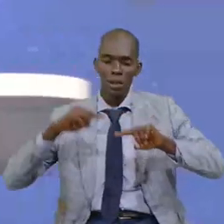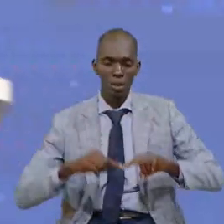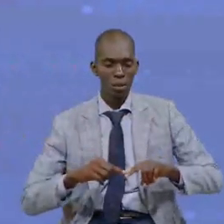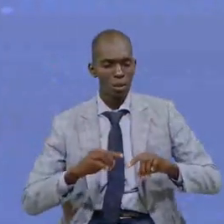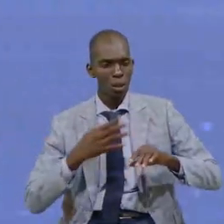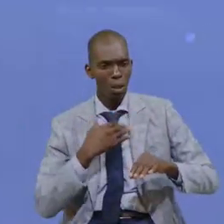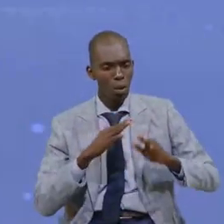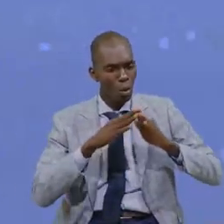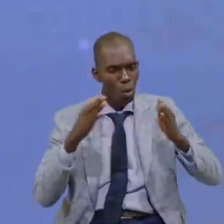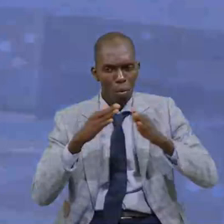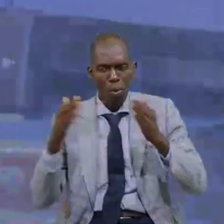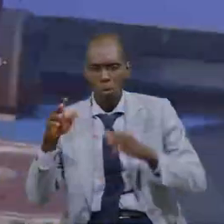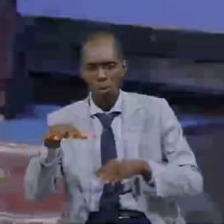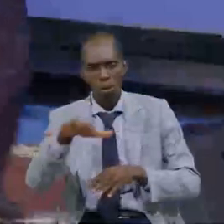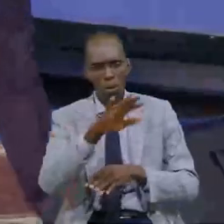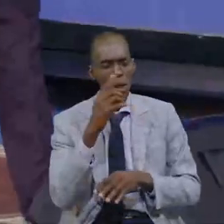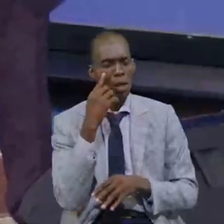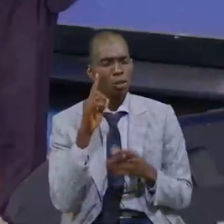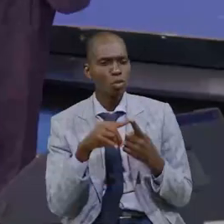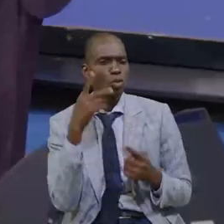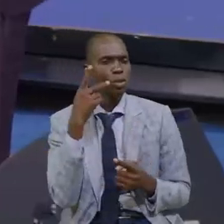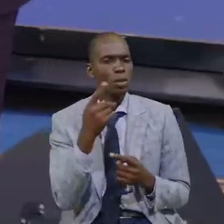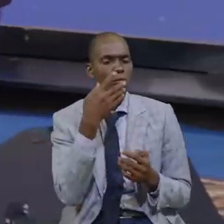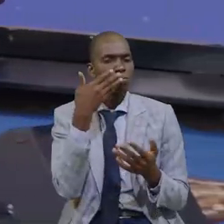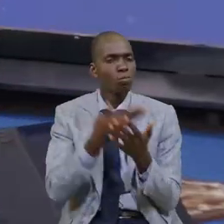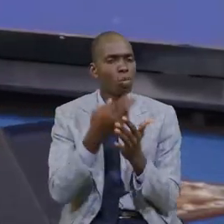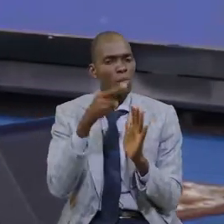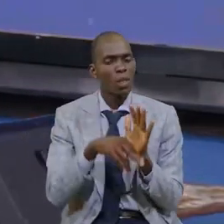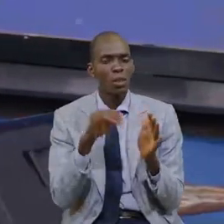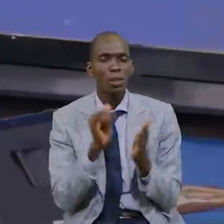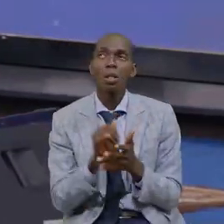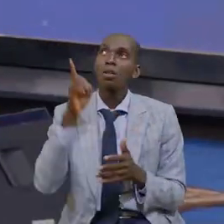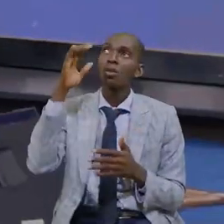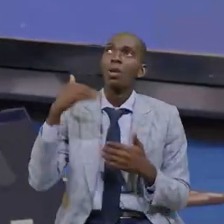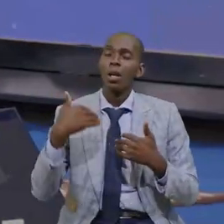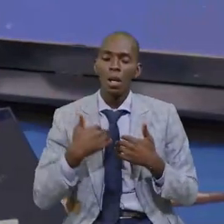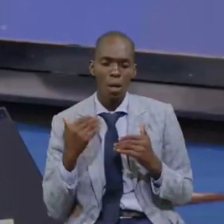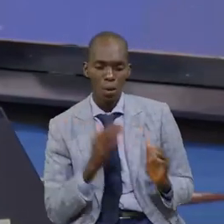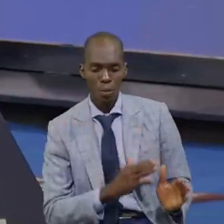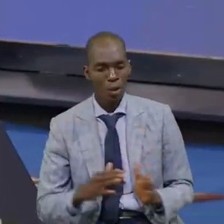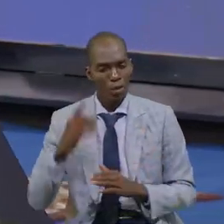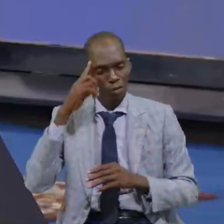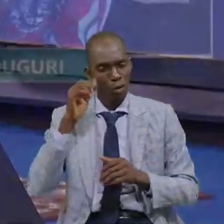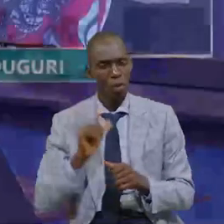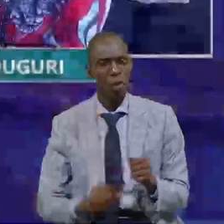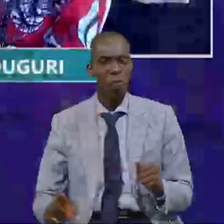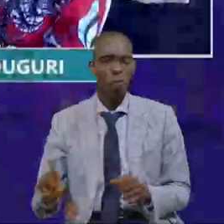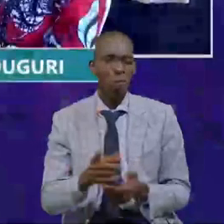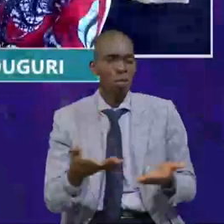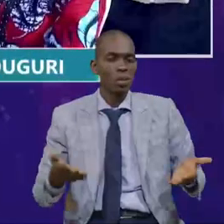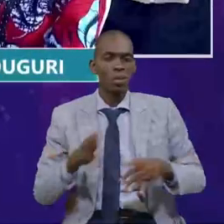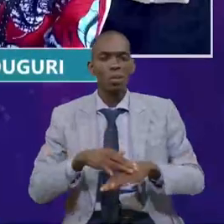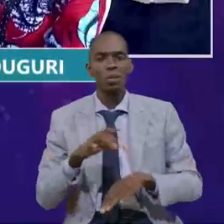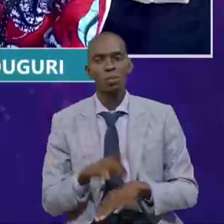vais ouvrir leurs yeux et ils verront la bonté que Dieu a pourvue pour chacun